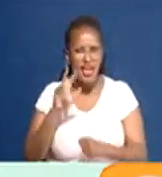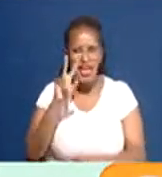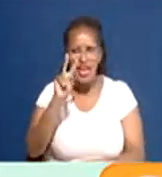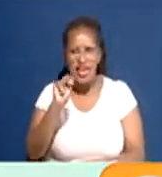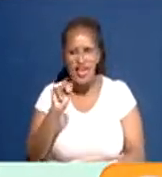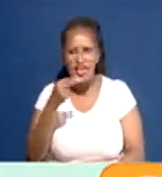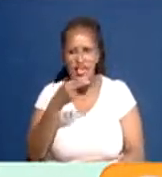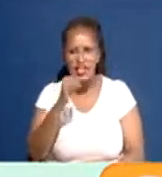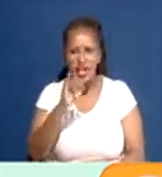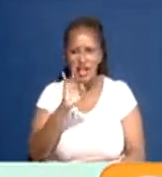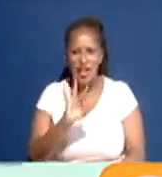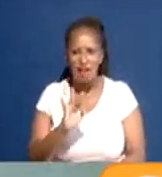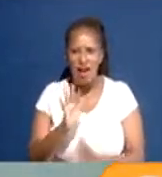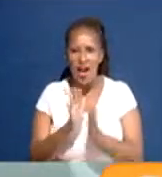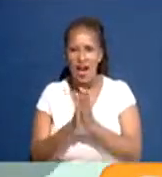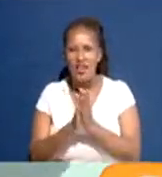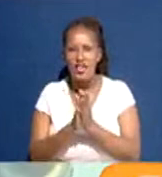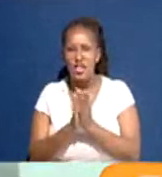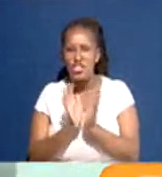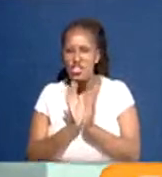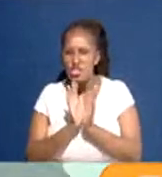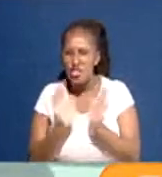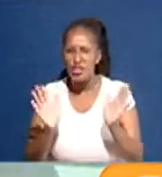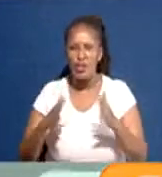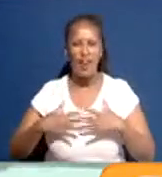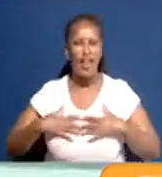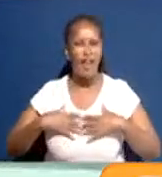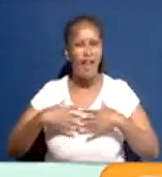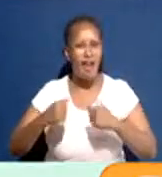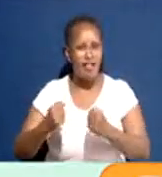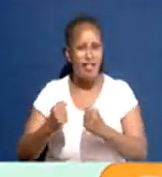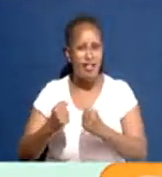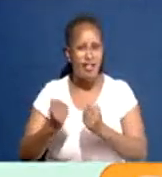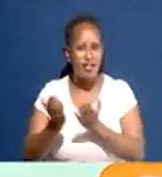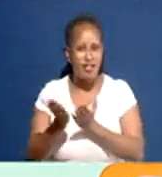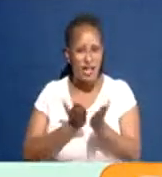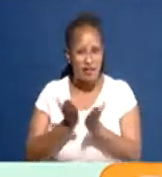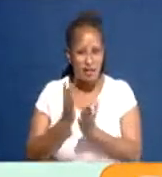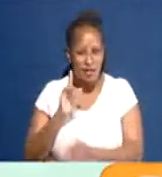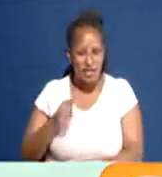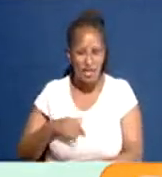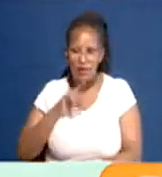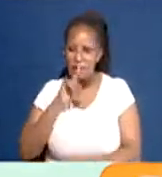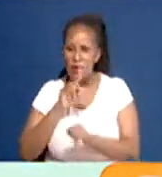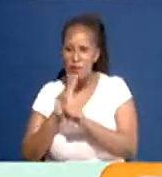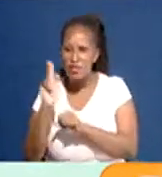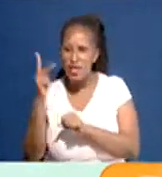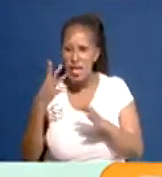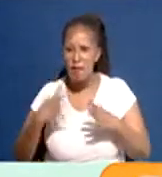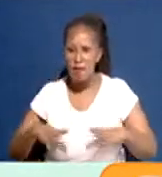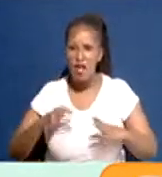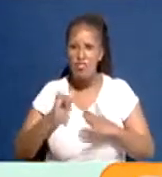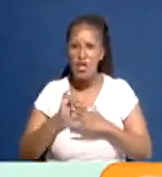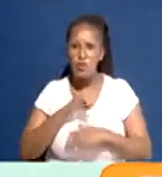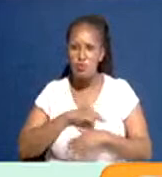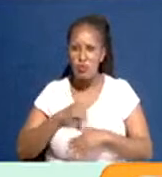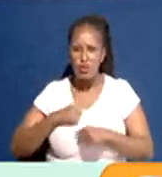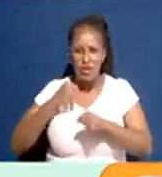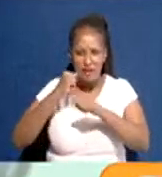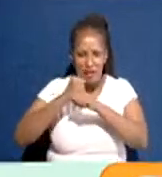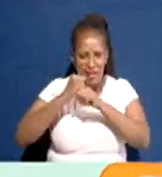NHIF na matibabu in general. Niliwaahidi wa Kenya ya kwamba tutachunguza